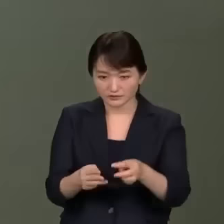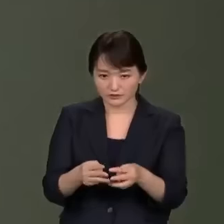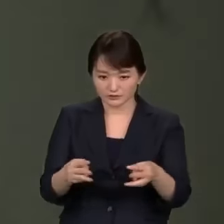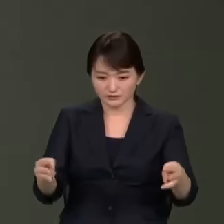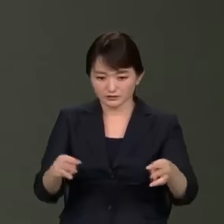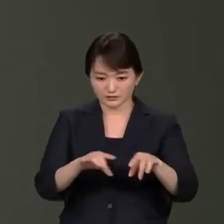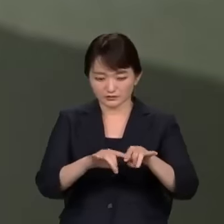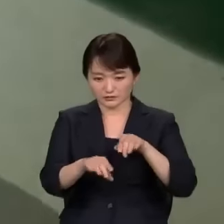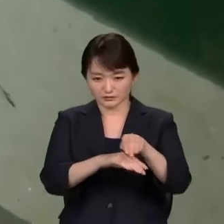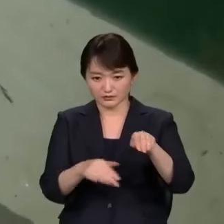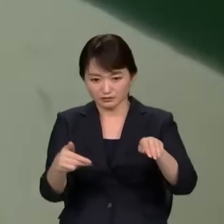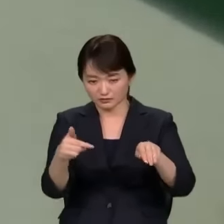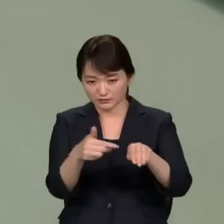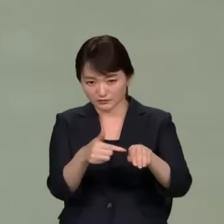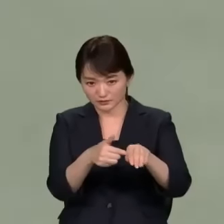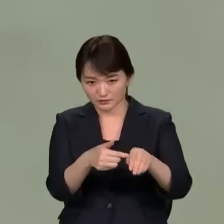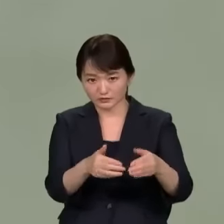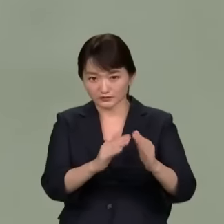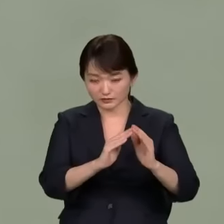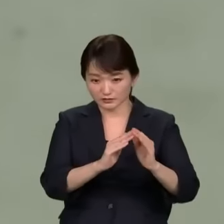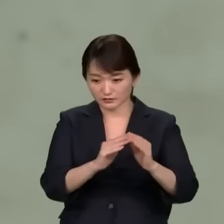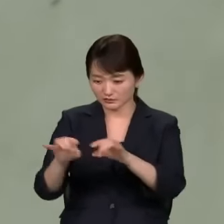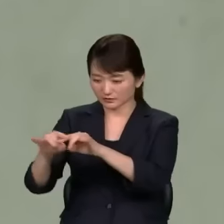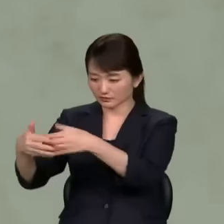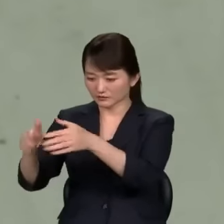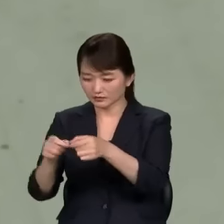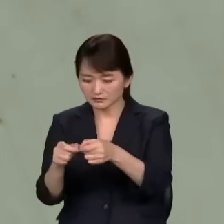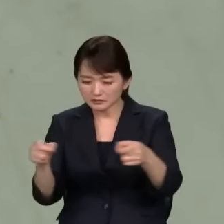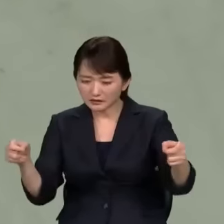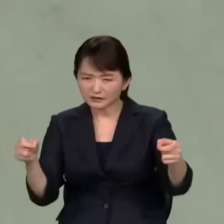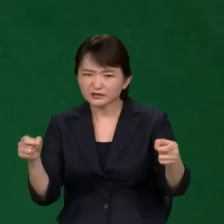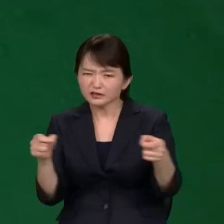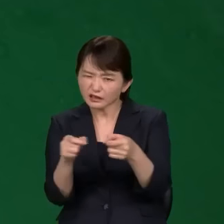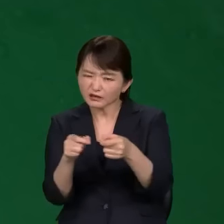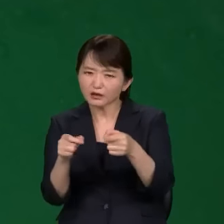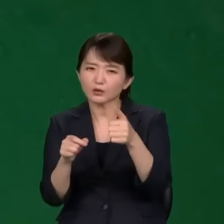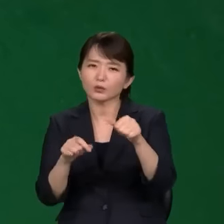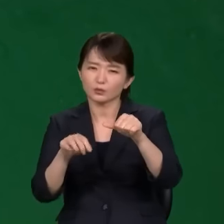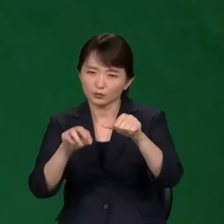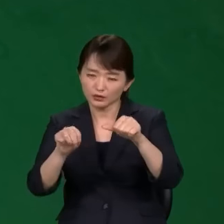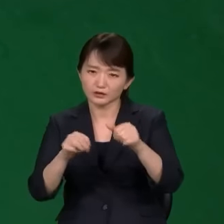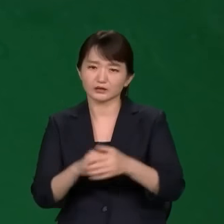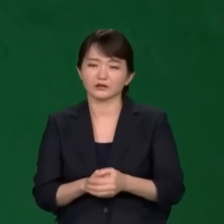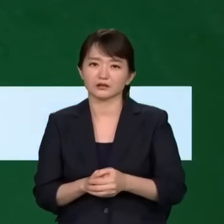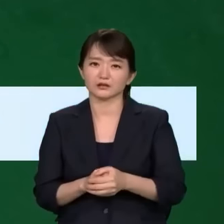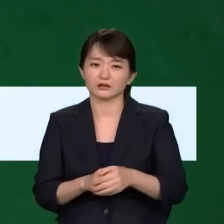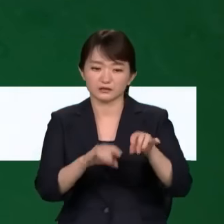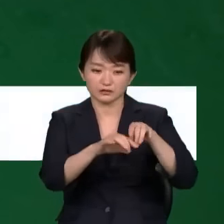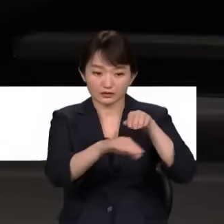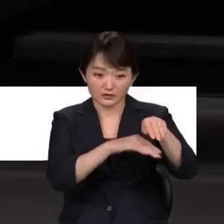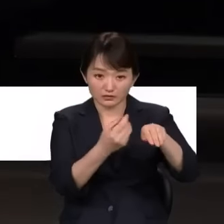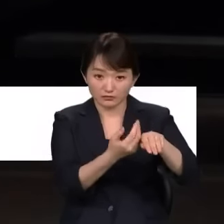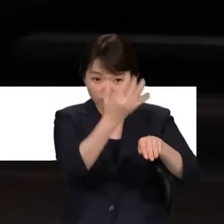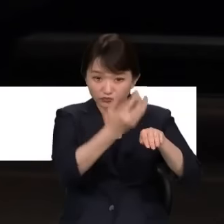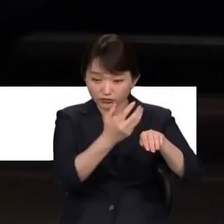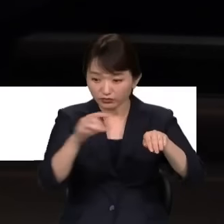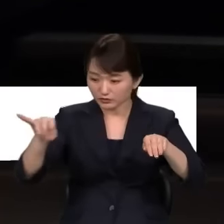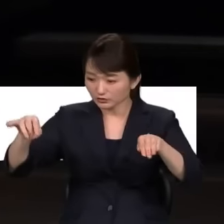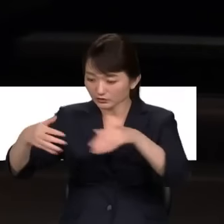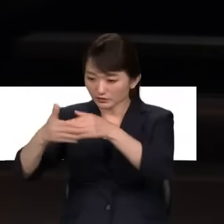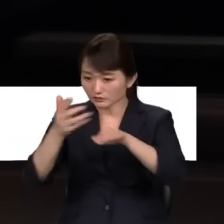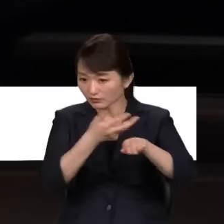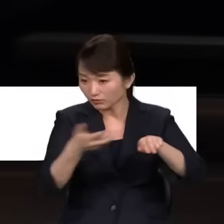충전구역을 증설했는데 전기실과의 거리는 불과 5m 정도입니다. 만에 하나 전기차에서 시작된 불이 전기실까지